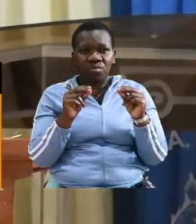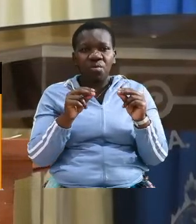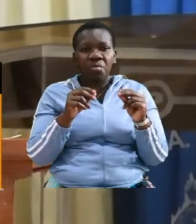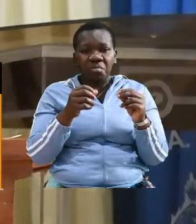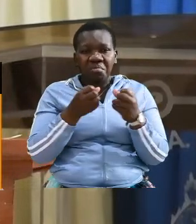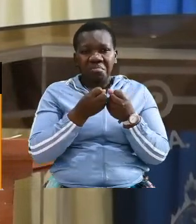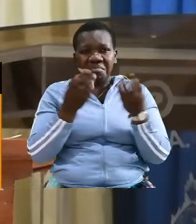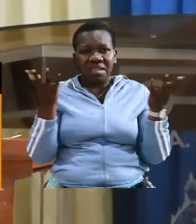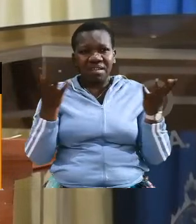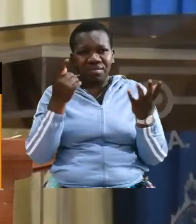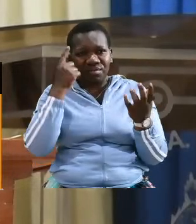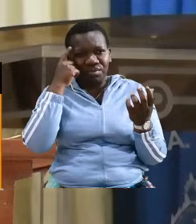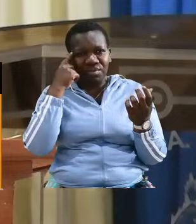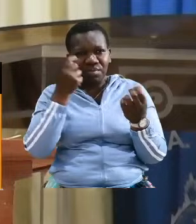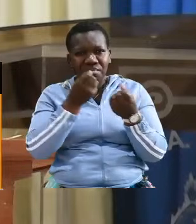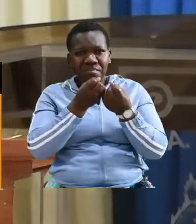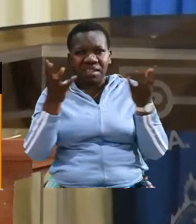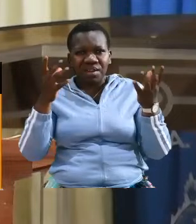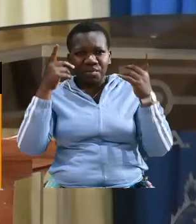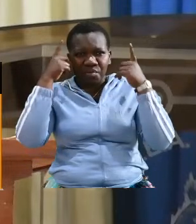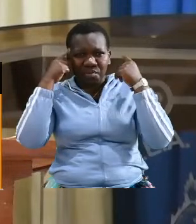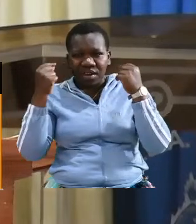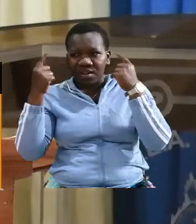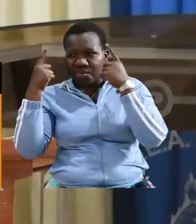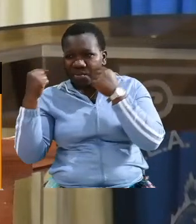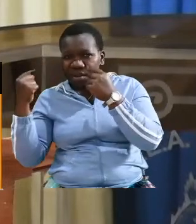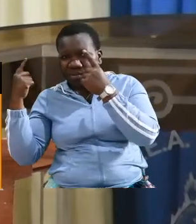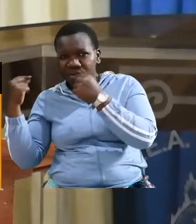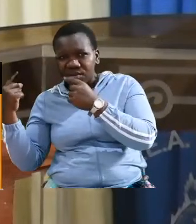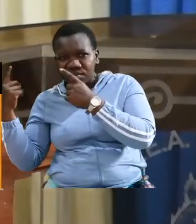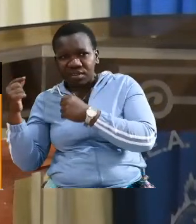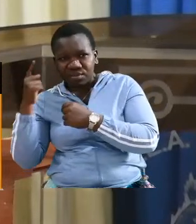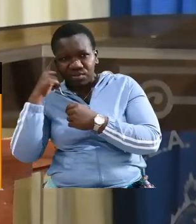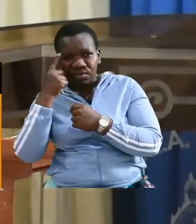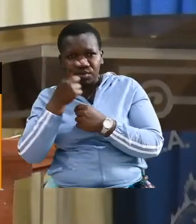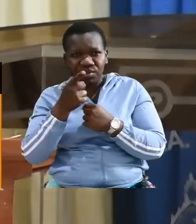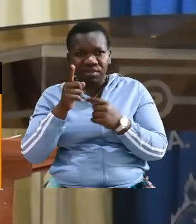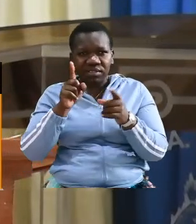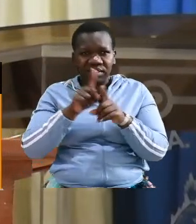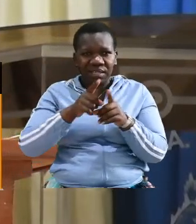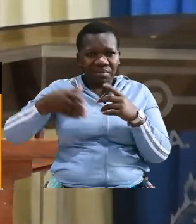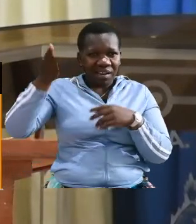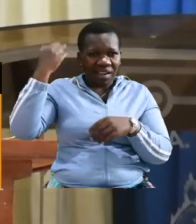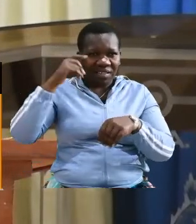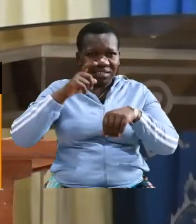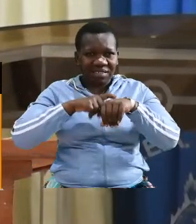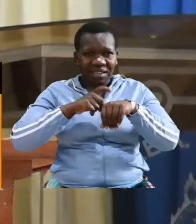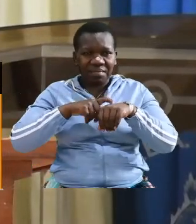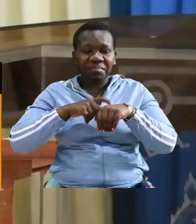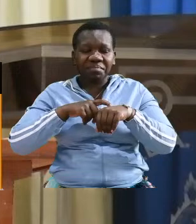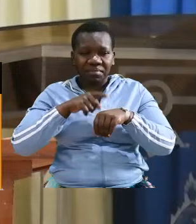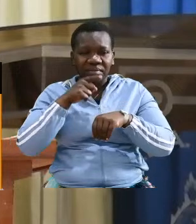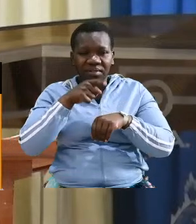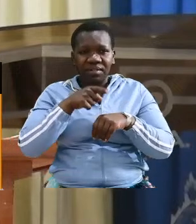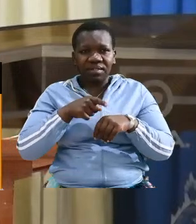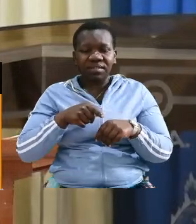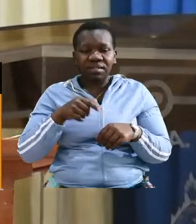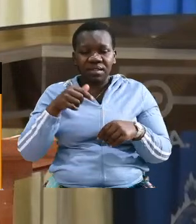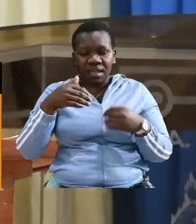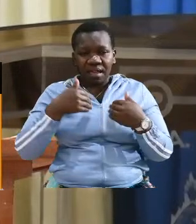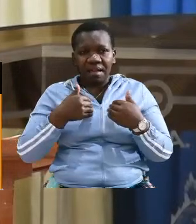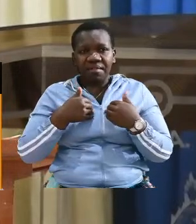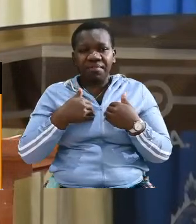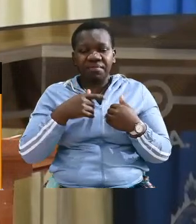pia ukapate kujiandikisha, na mwisho wa kujiandikisha itakuwa ni mwisho wa mwezi huu wa 4 tarehe